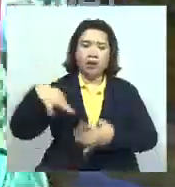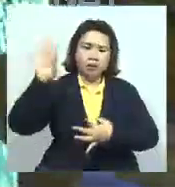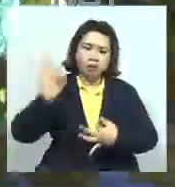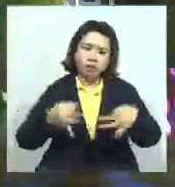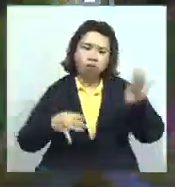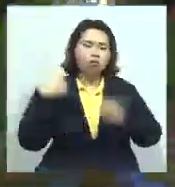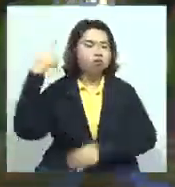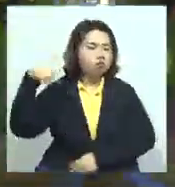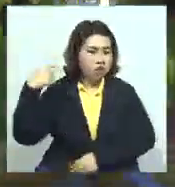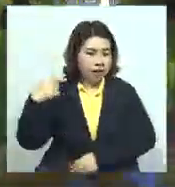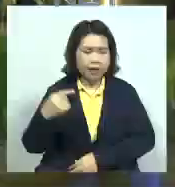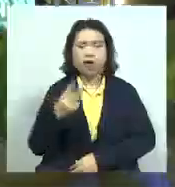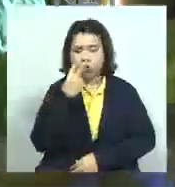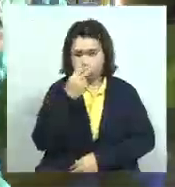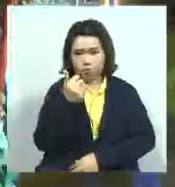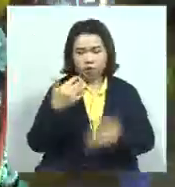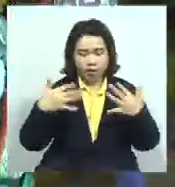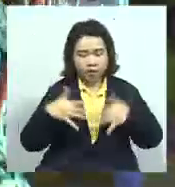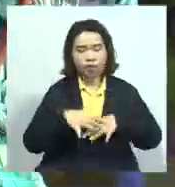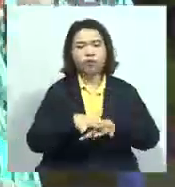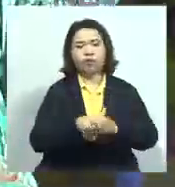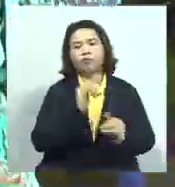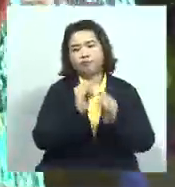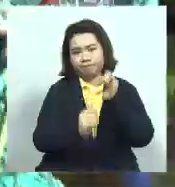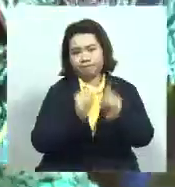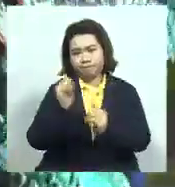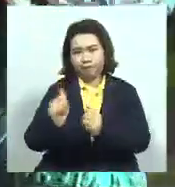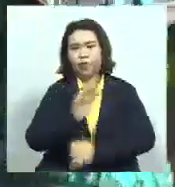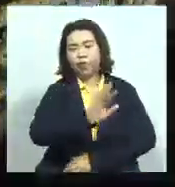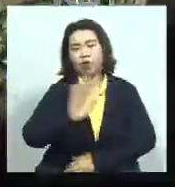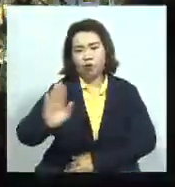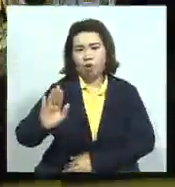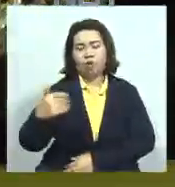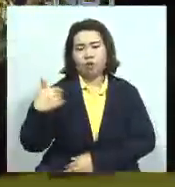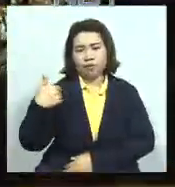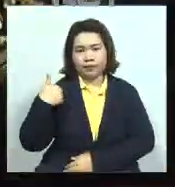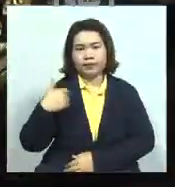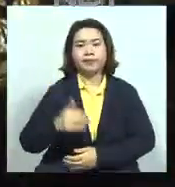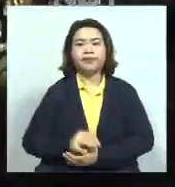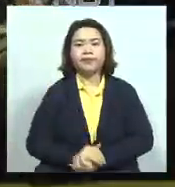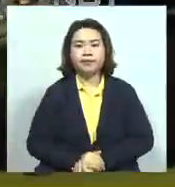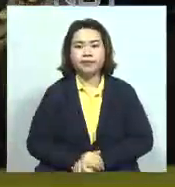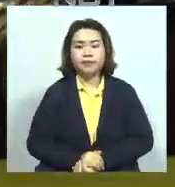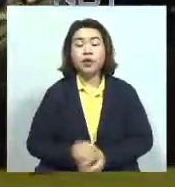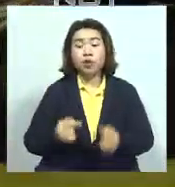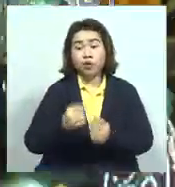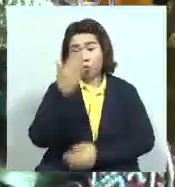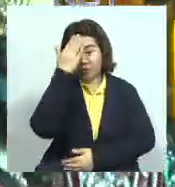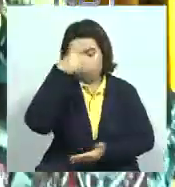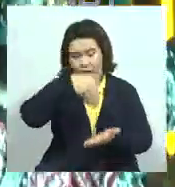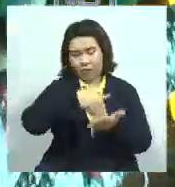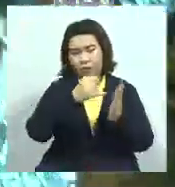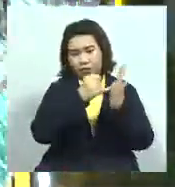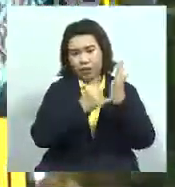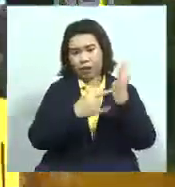อีสานคุณผู้ชมสามารถไปร่วมรับชมกิจกรรมครั้งนี้ได้ที่ลานการแสดงมหรสพสมโภชหน้าศาลากลางจังหวัดส